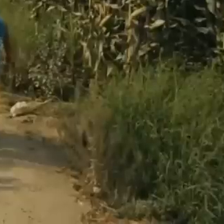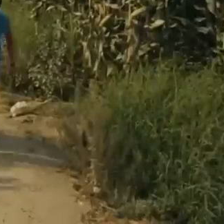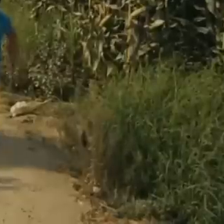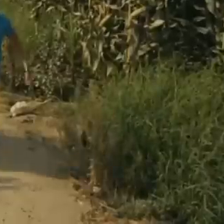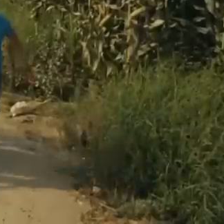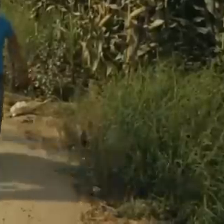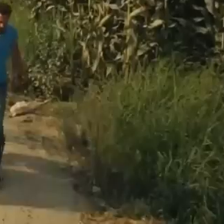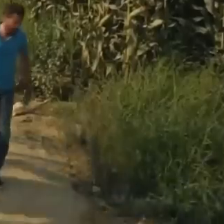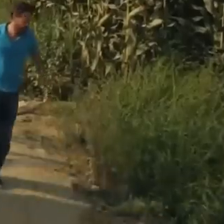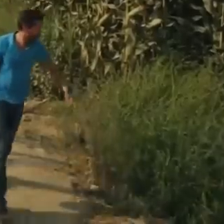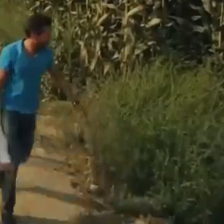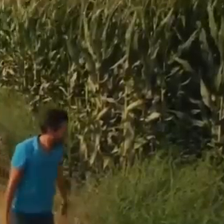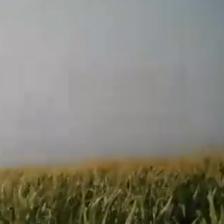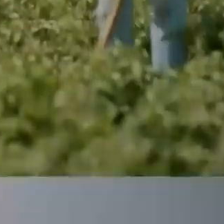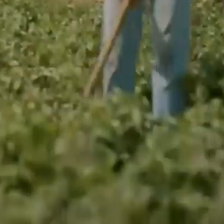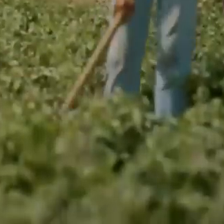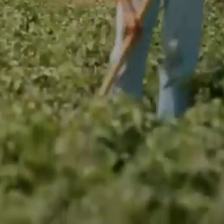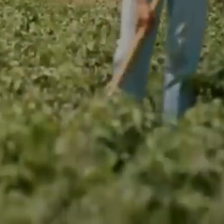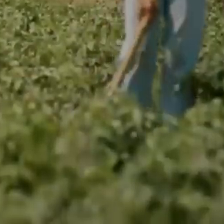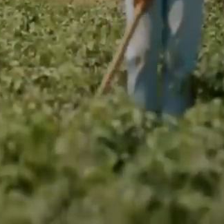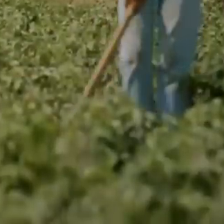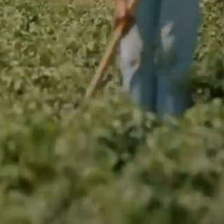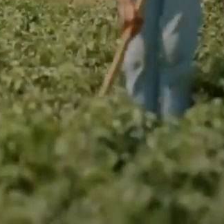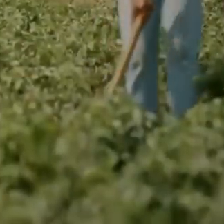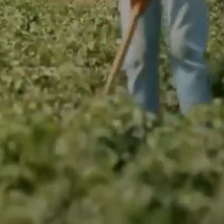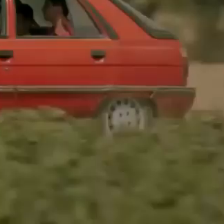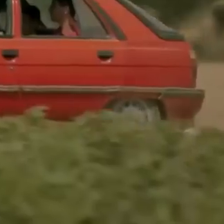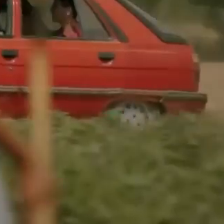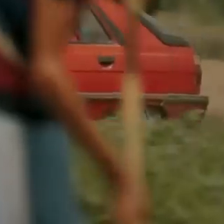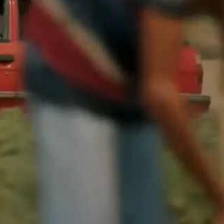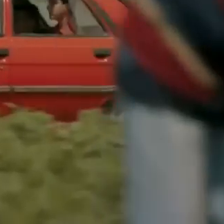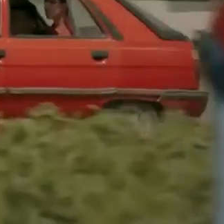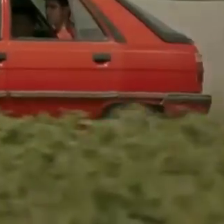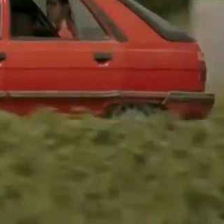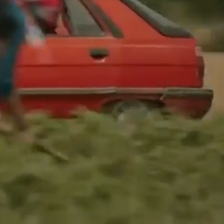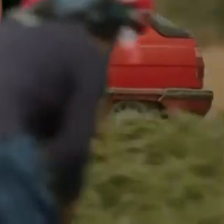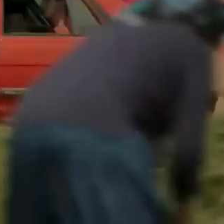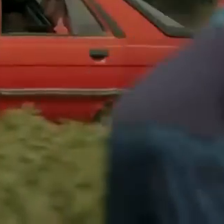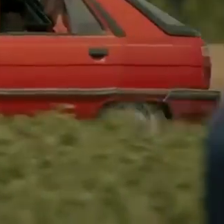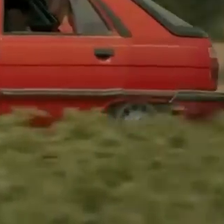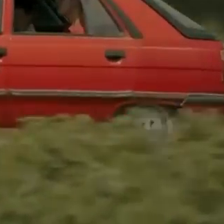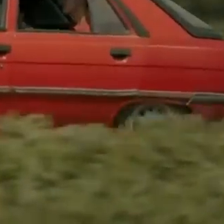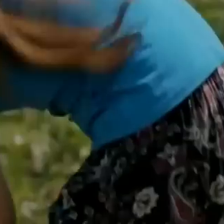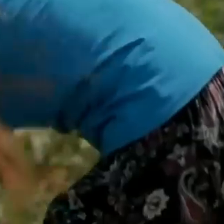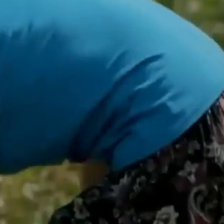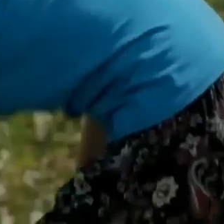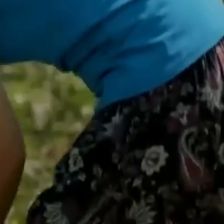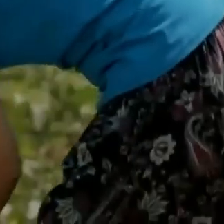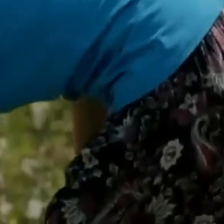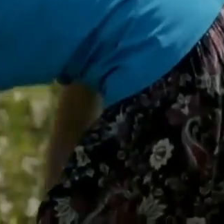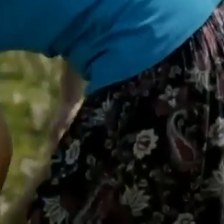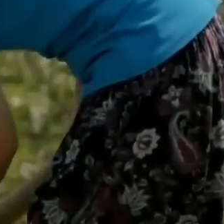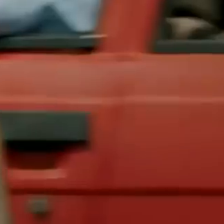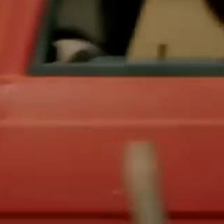Hızlandırılmış zamanla durup yönlerini tartıştılar. Bidonları yüklenip Cemil sola, İsmail sağ, Emin ve Süleyman düz devam ettiler. Ersin